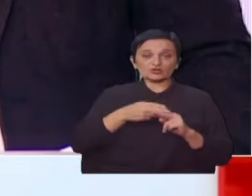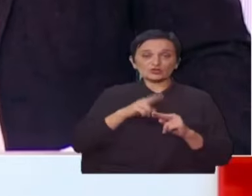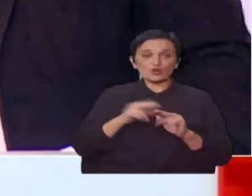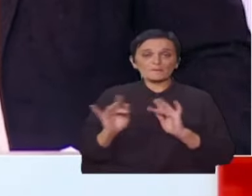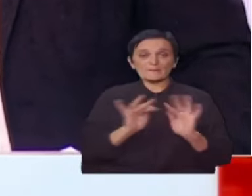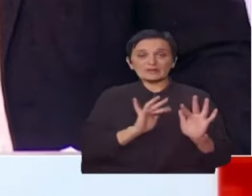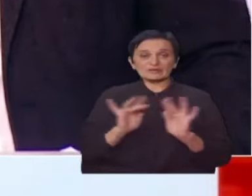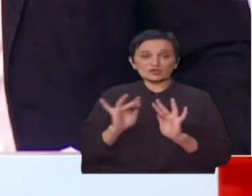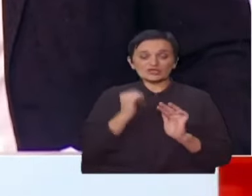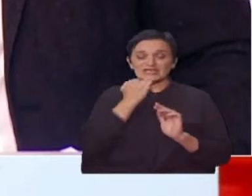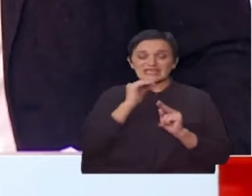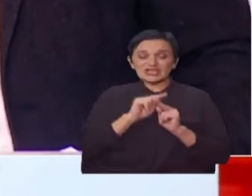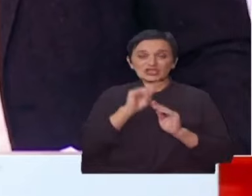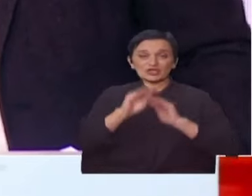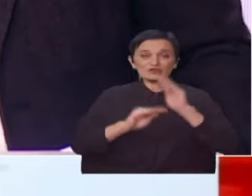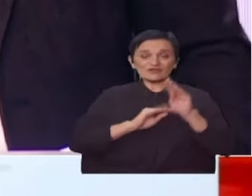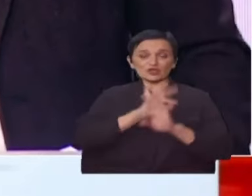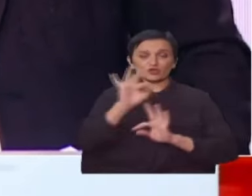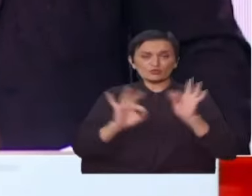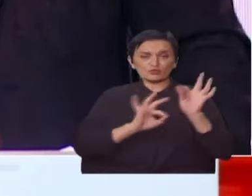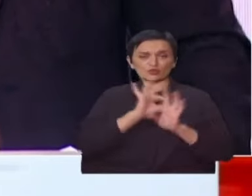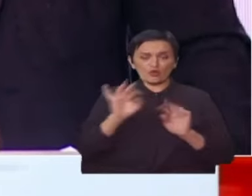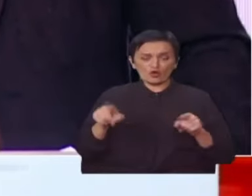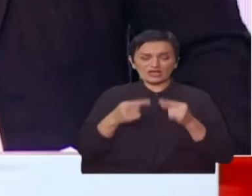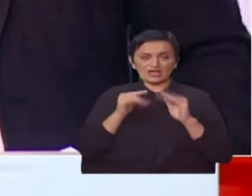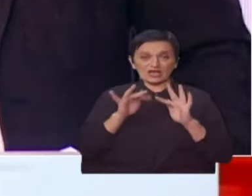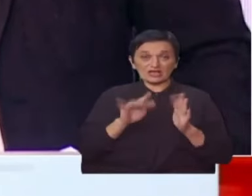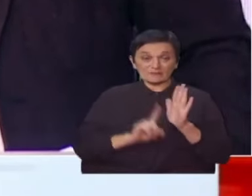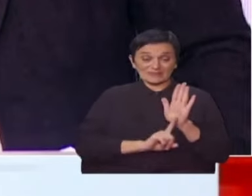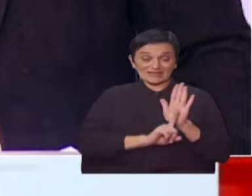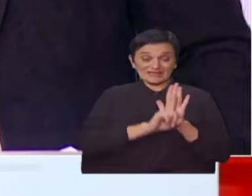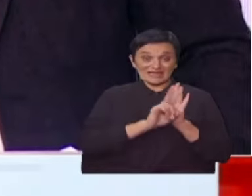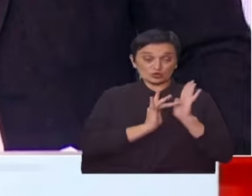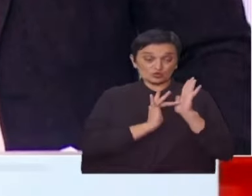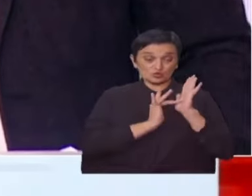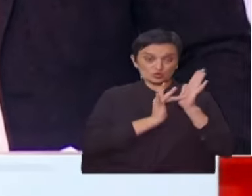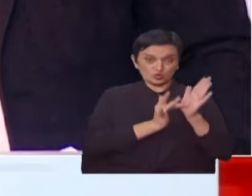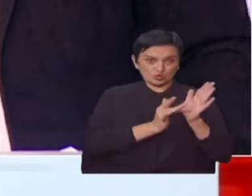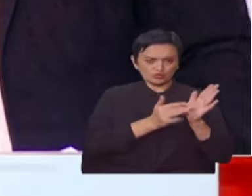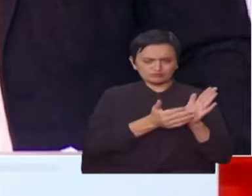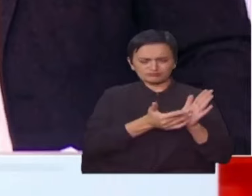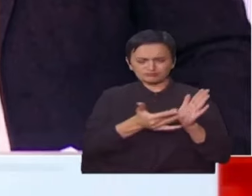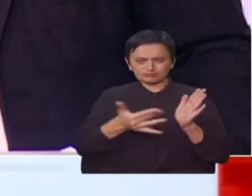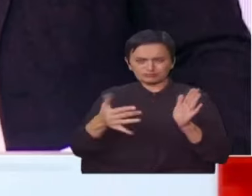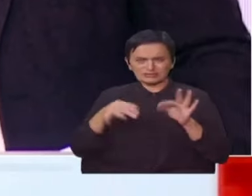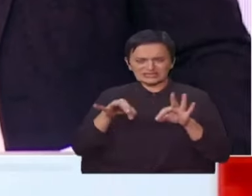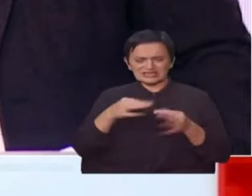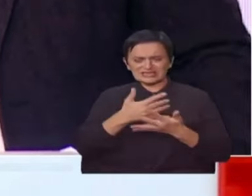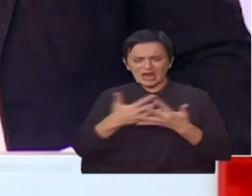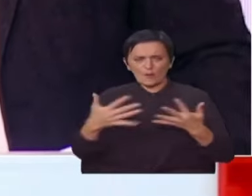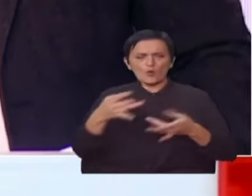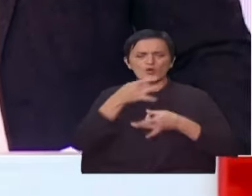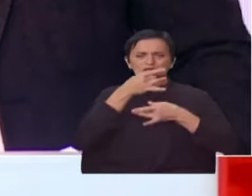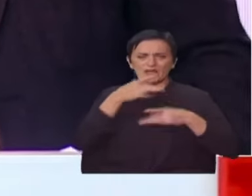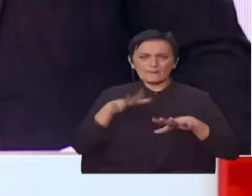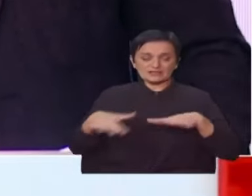მიმდინარეობს ყველანაირი ინფრასტრუქტურული პროექტის განხორციელება და დაწყებული ტურიზმიდან ასევე გაგრძელებული ტრანსპორტით თუ სხვა